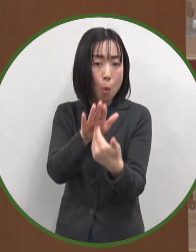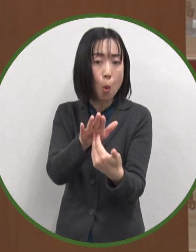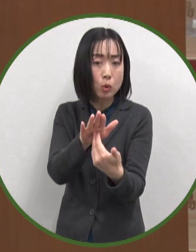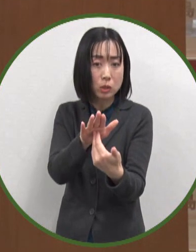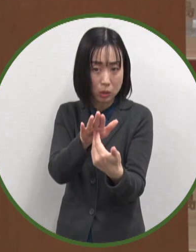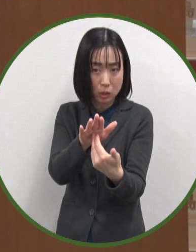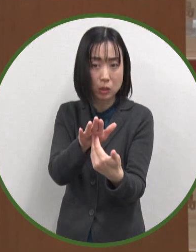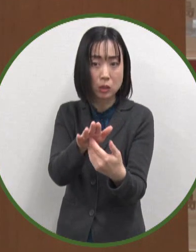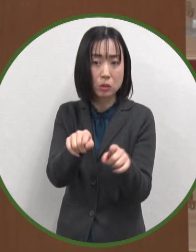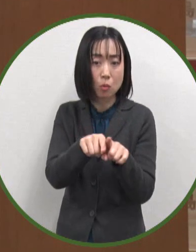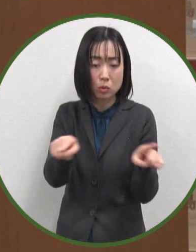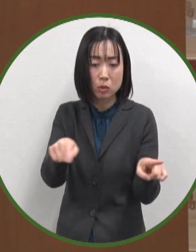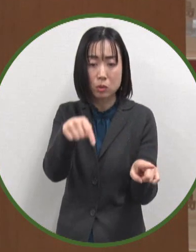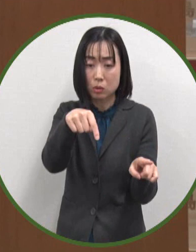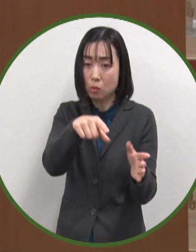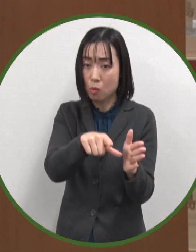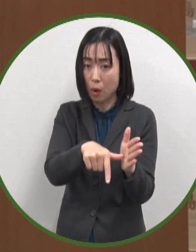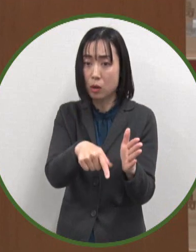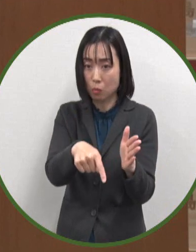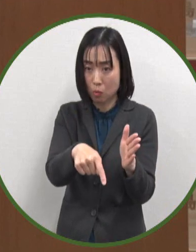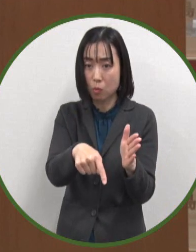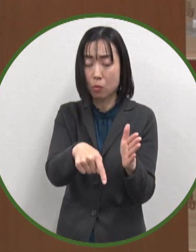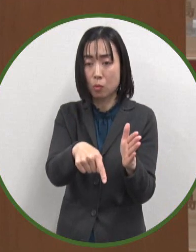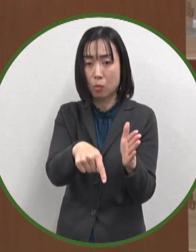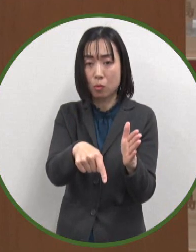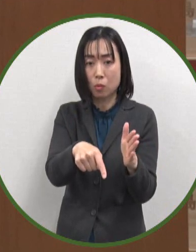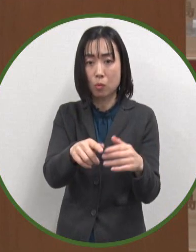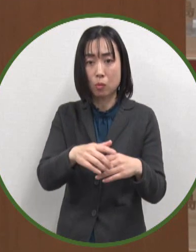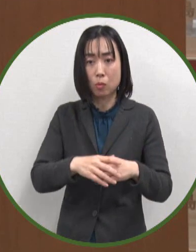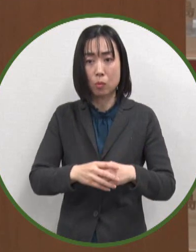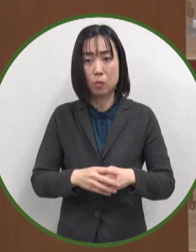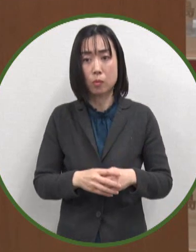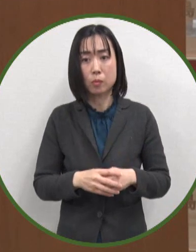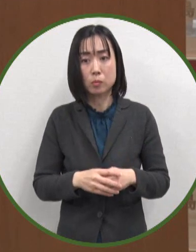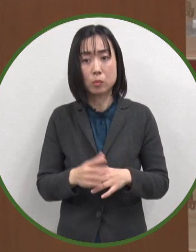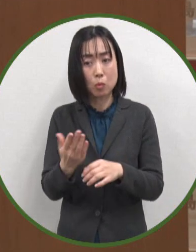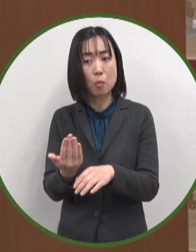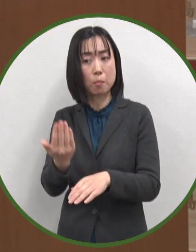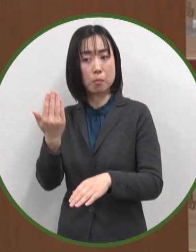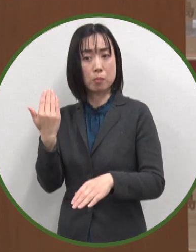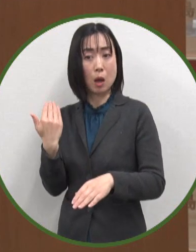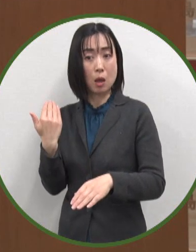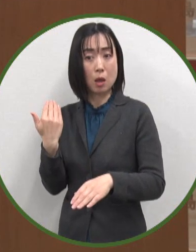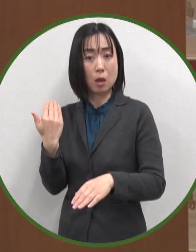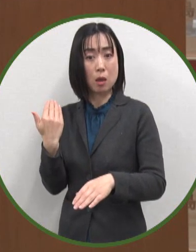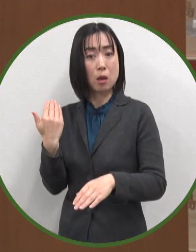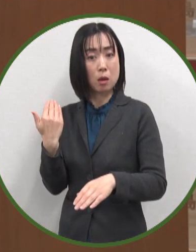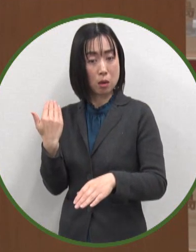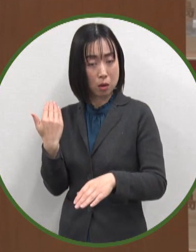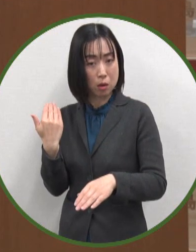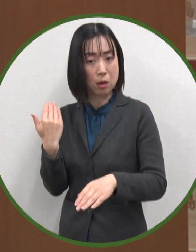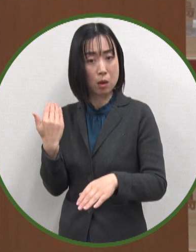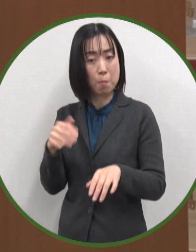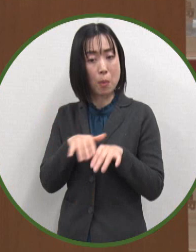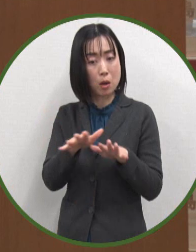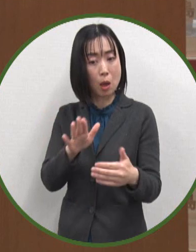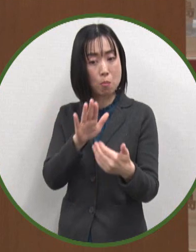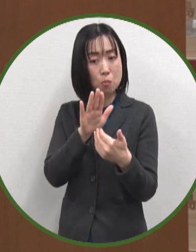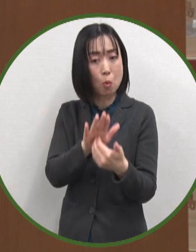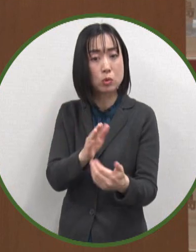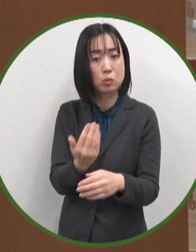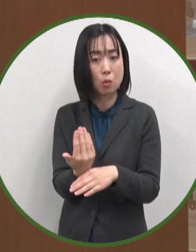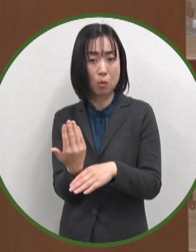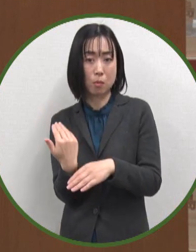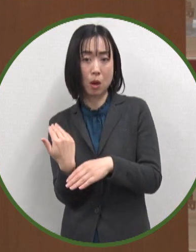場合でもですね、あるいはその前の場合ですね、まん延防止になる前に、